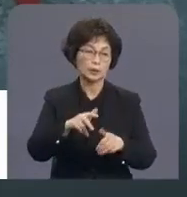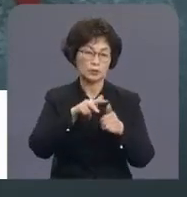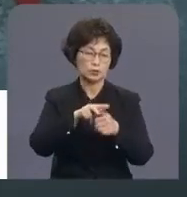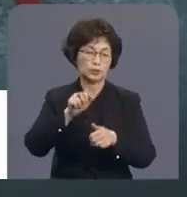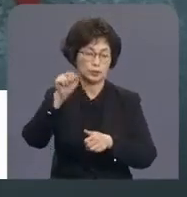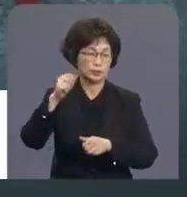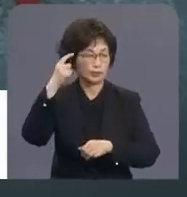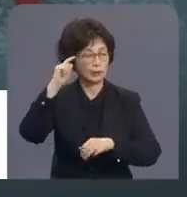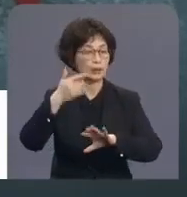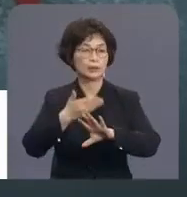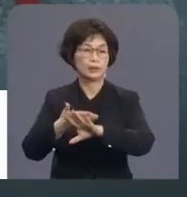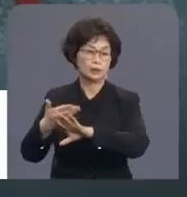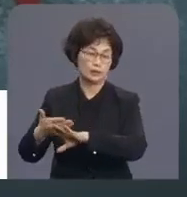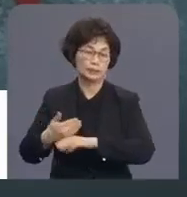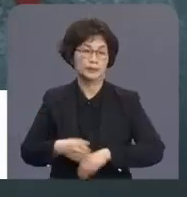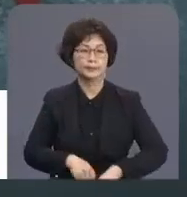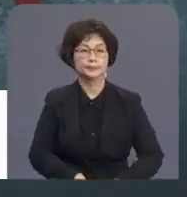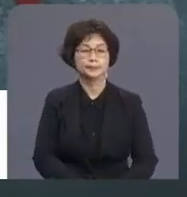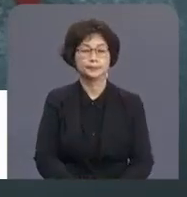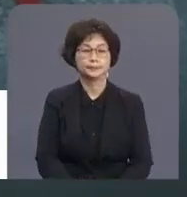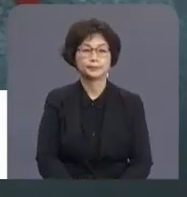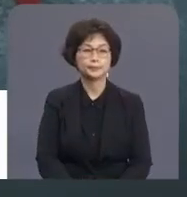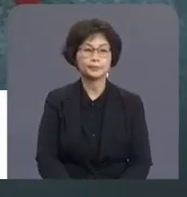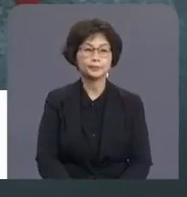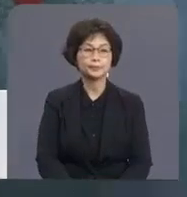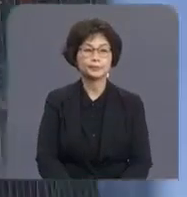있습니다 김 개의 기자가 보도합니다